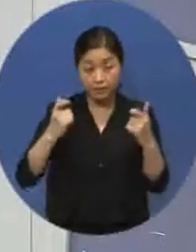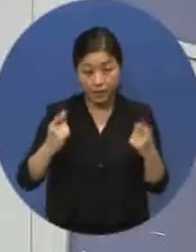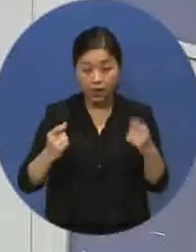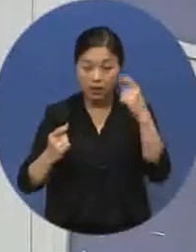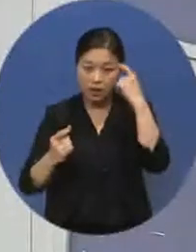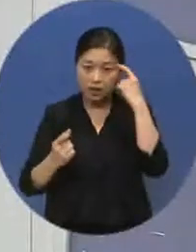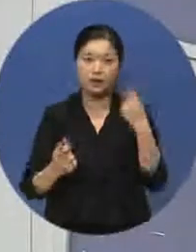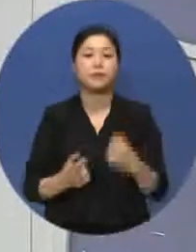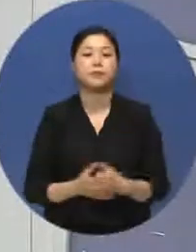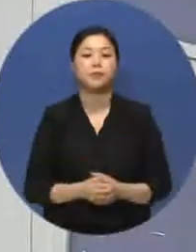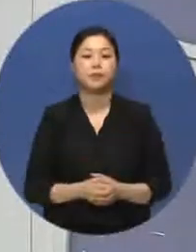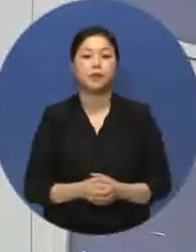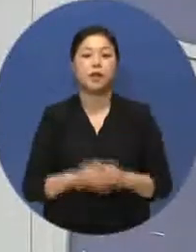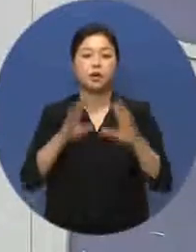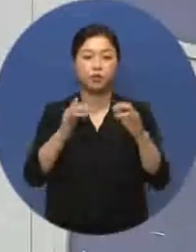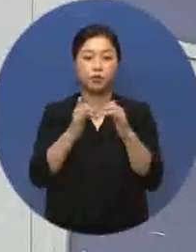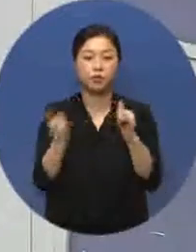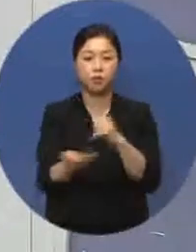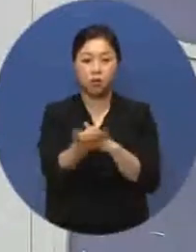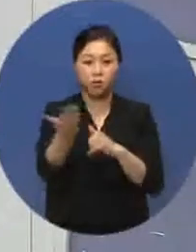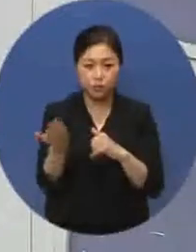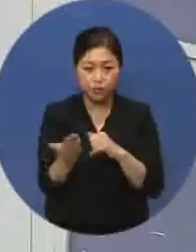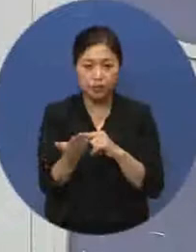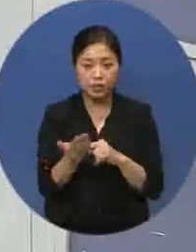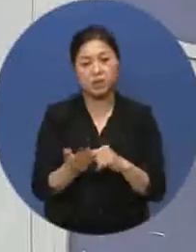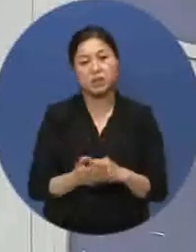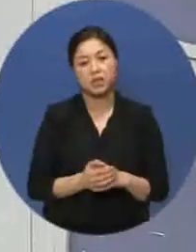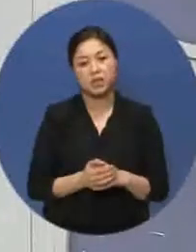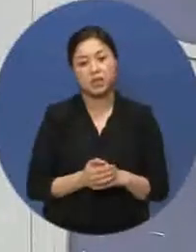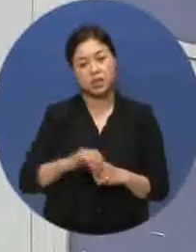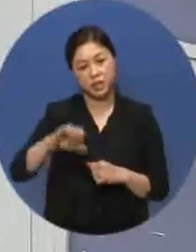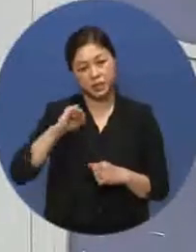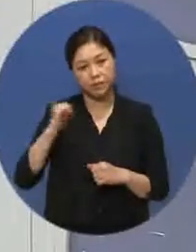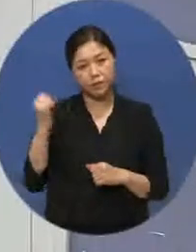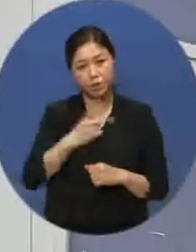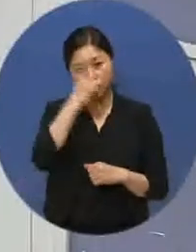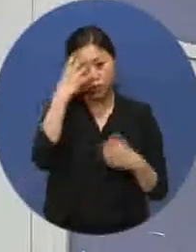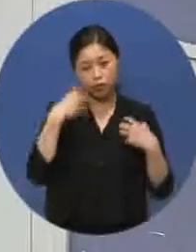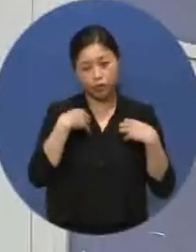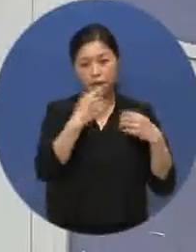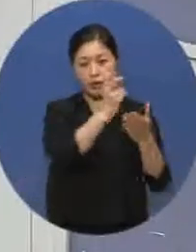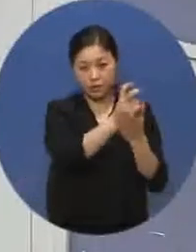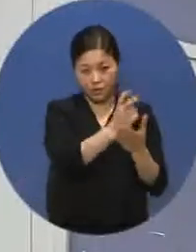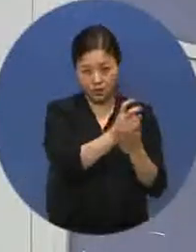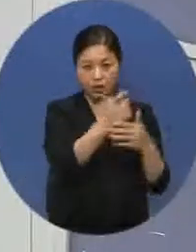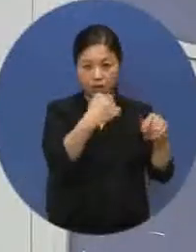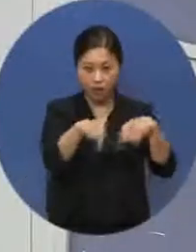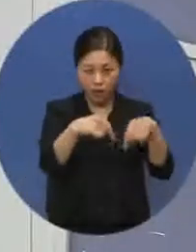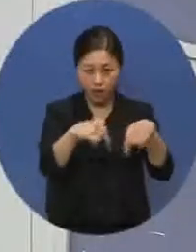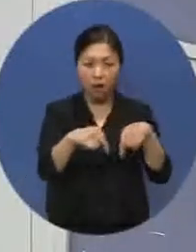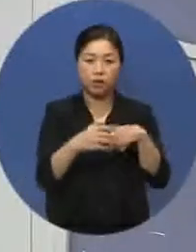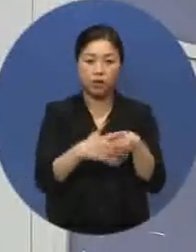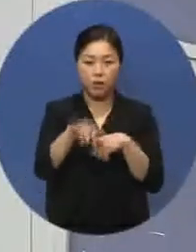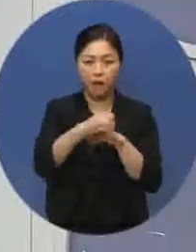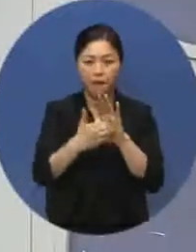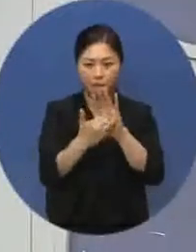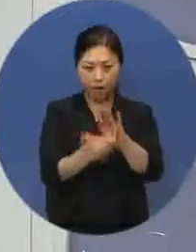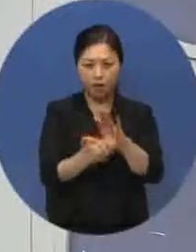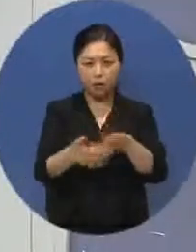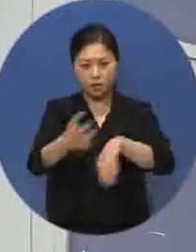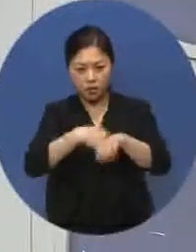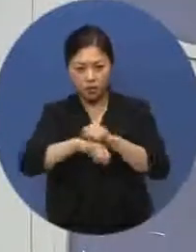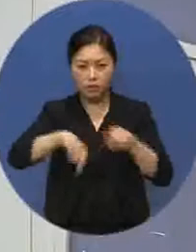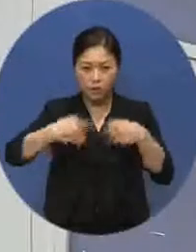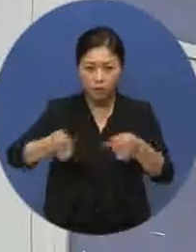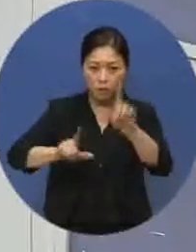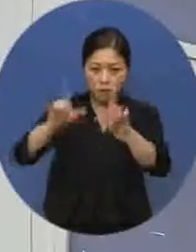힘이라고 생각합니다. 국민 여러분들의 힘 그리고 정부의 정책이나 방역대책에 적극적으로 동참하시는